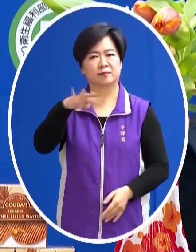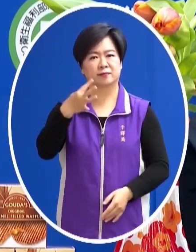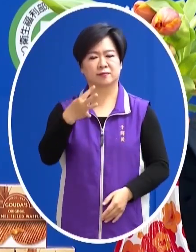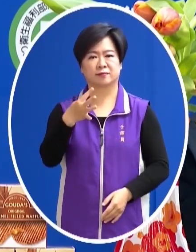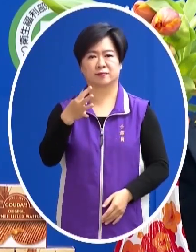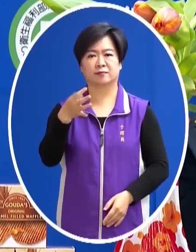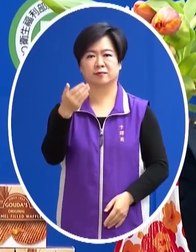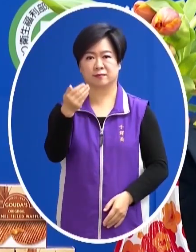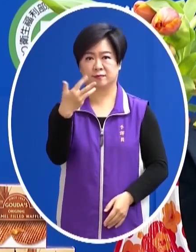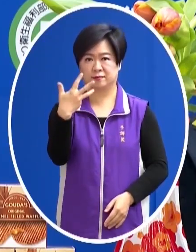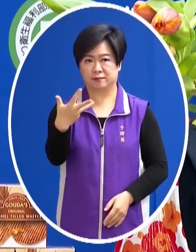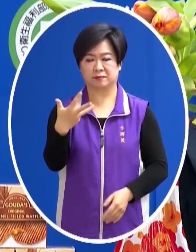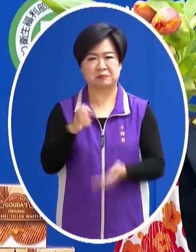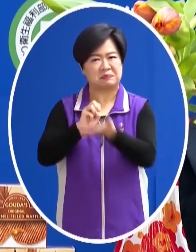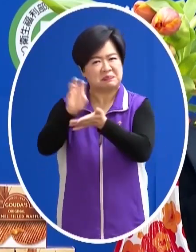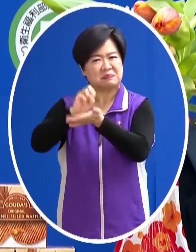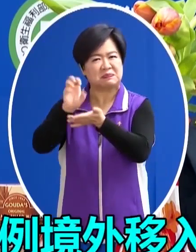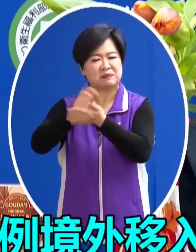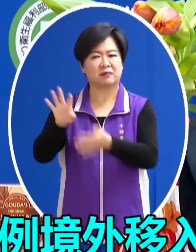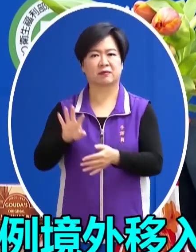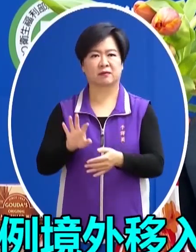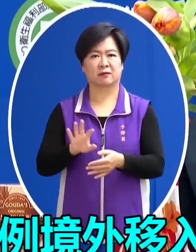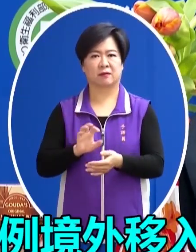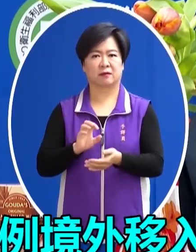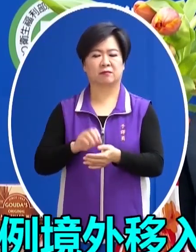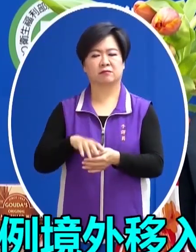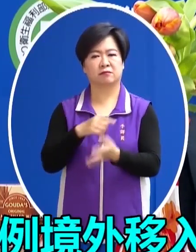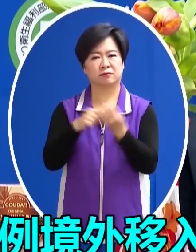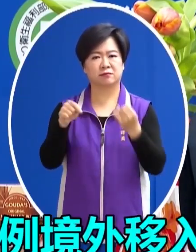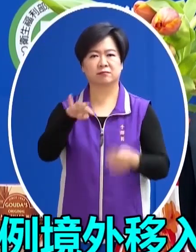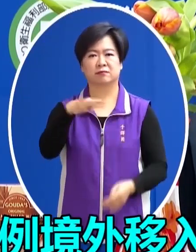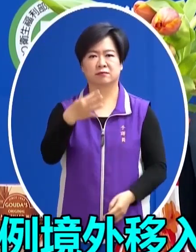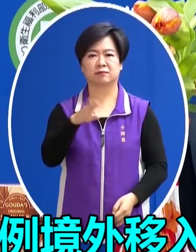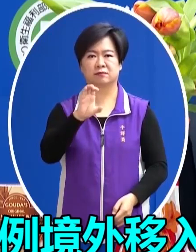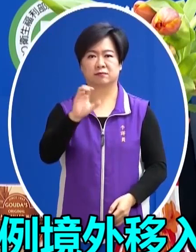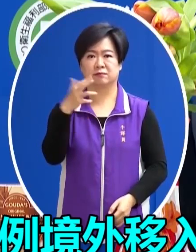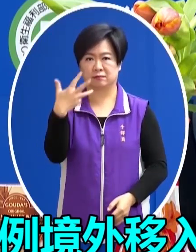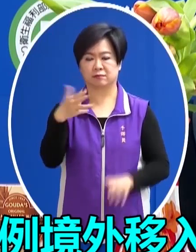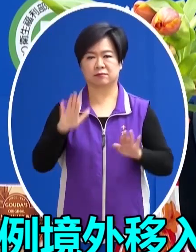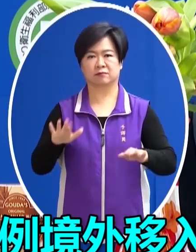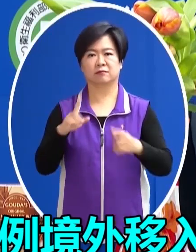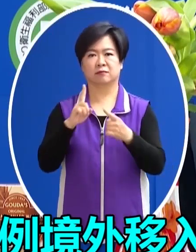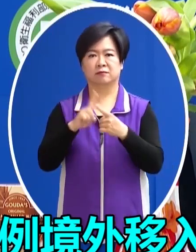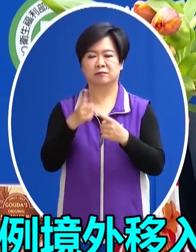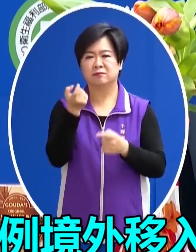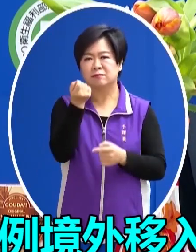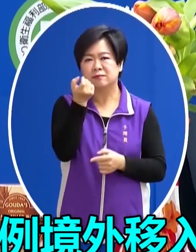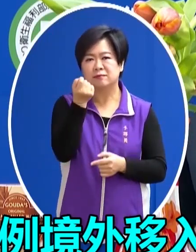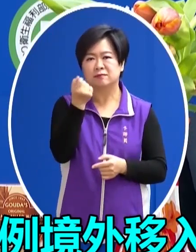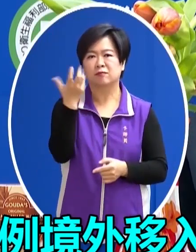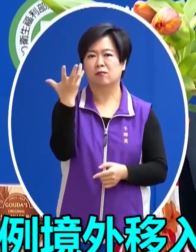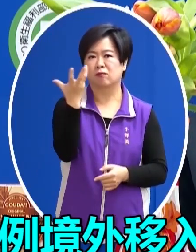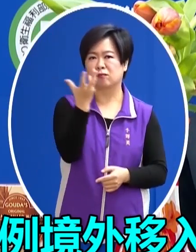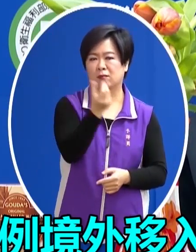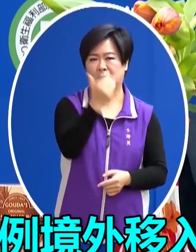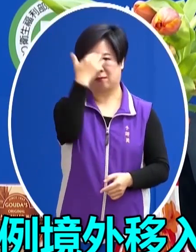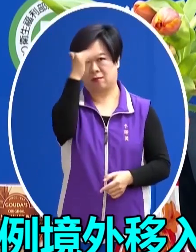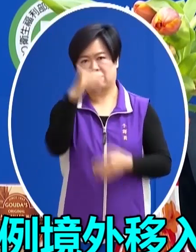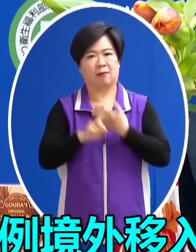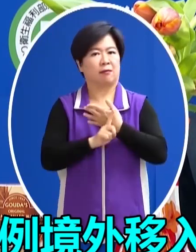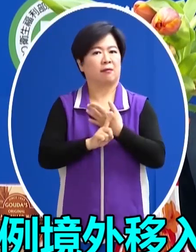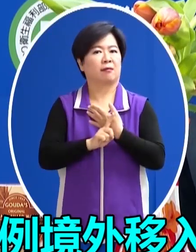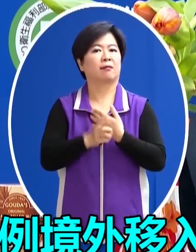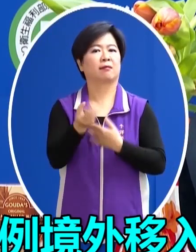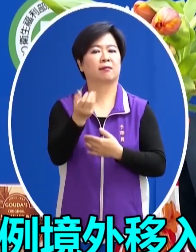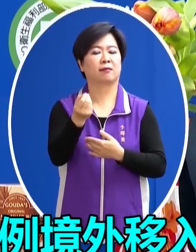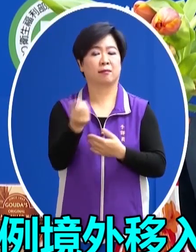增的一个相关的通报。哦、通报案件现在也比较少、哦、大家比较没有那么的紧张、哦、所以通报案件现在